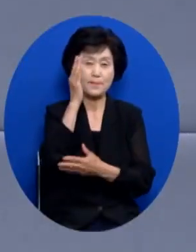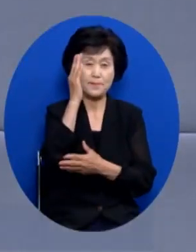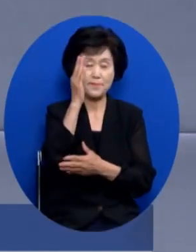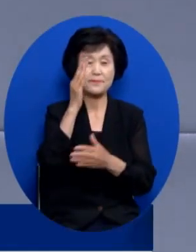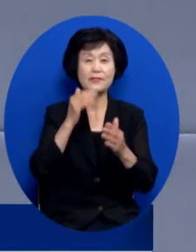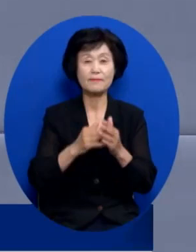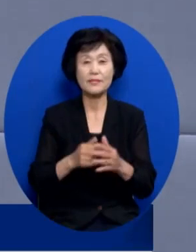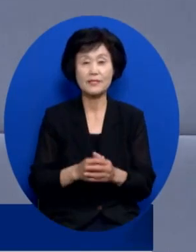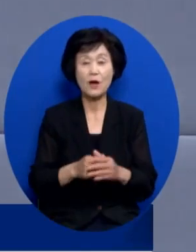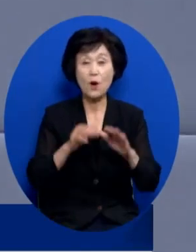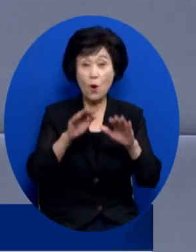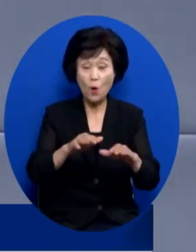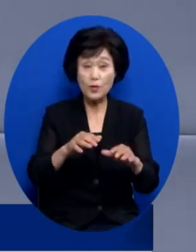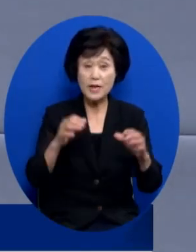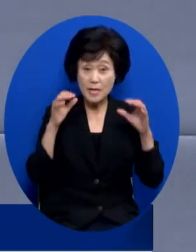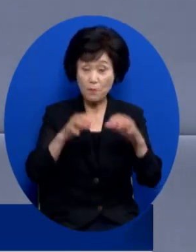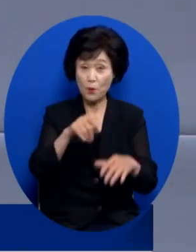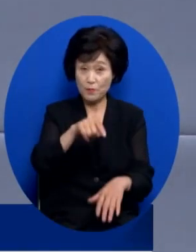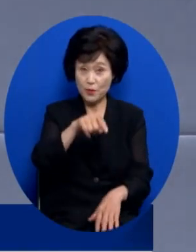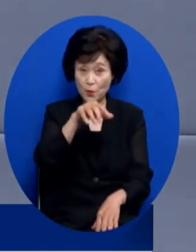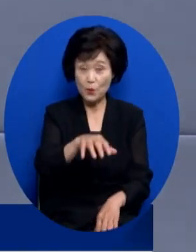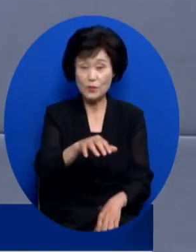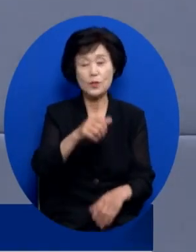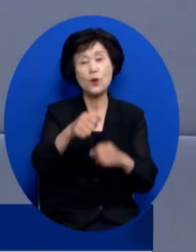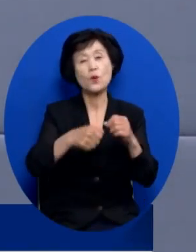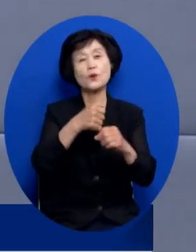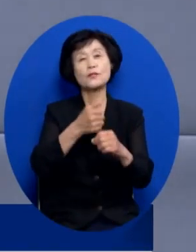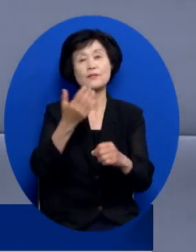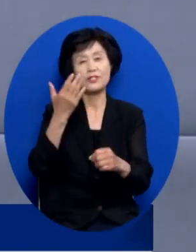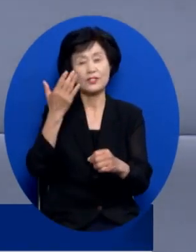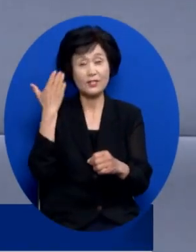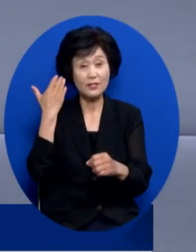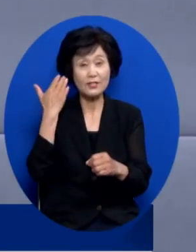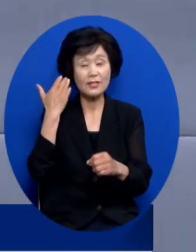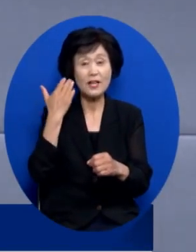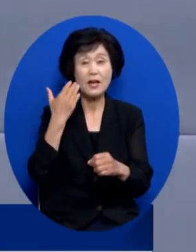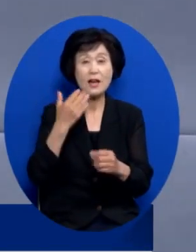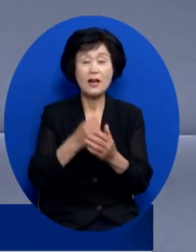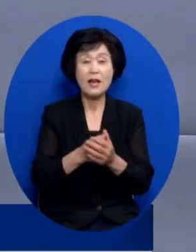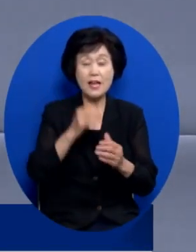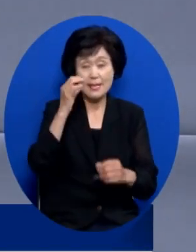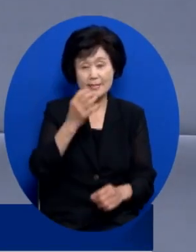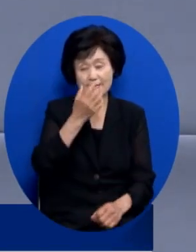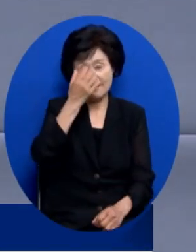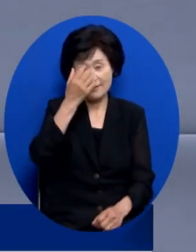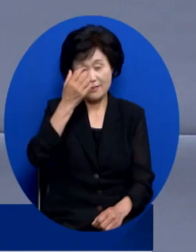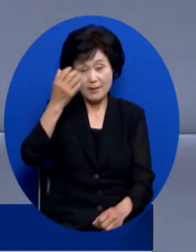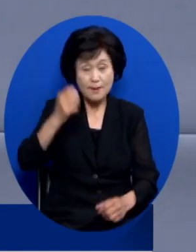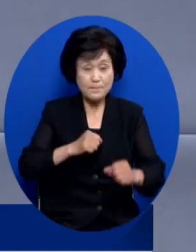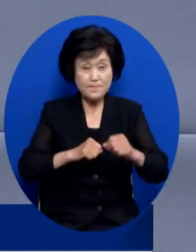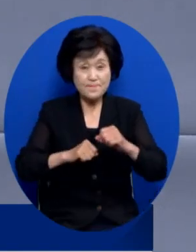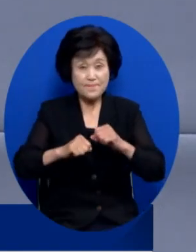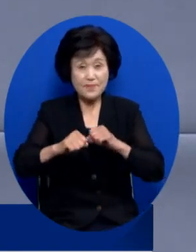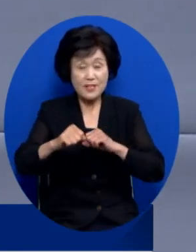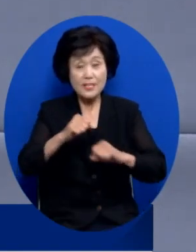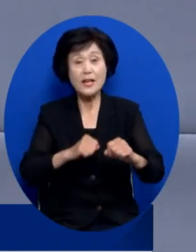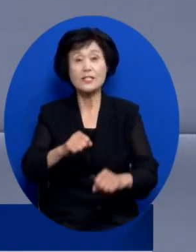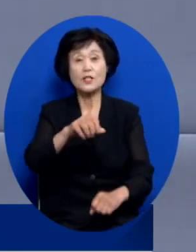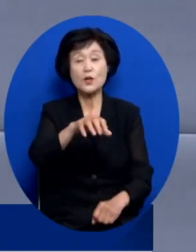오늘 이 자리는 50년 전 성령의 역사적인